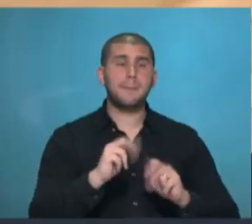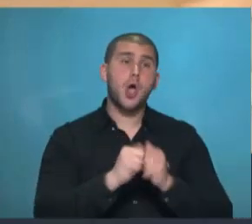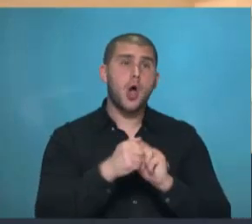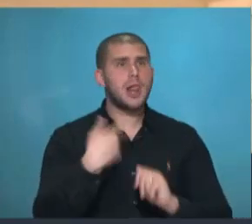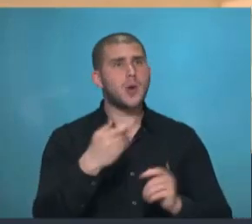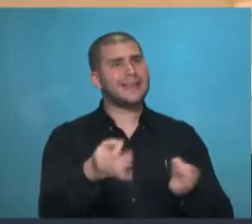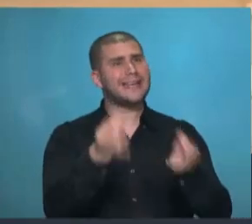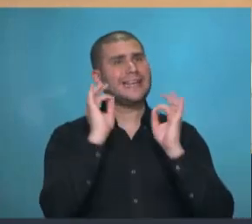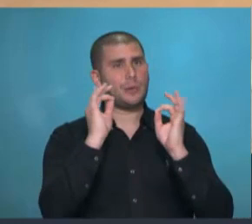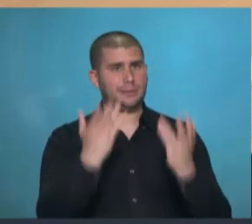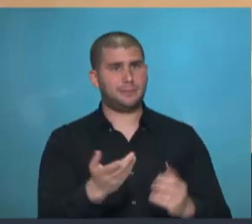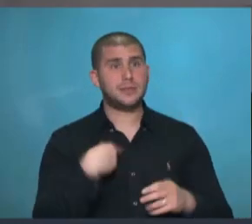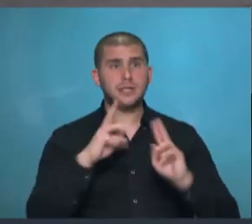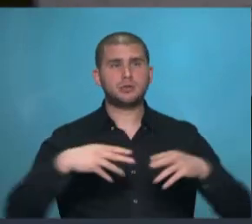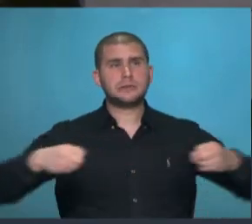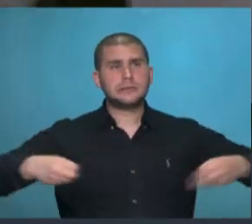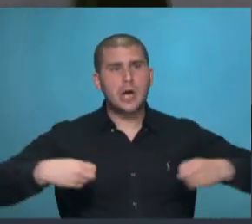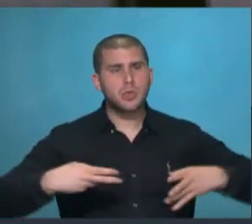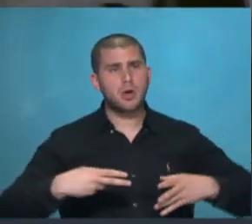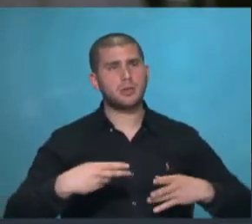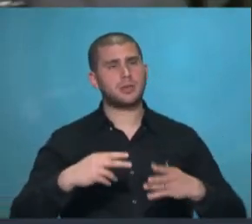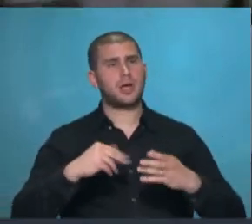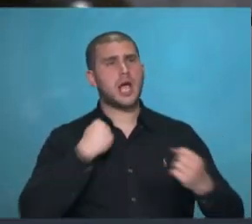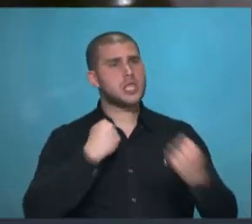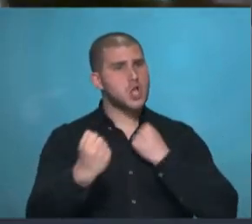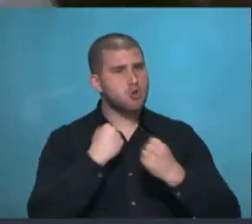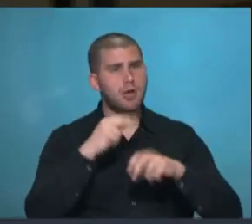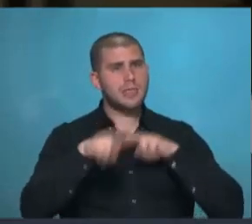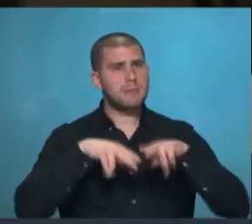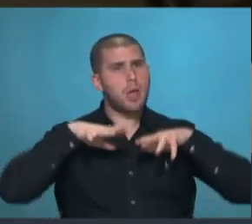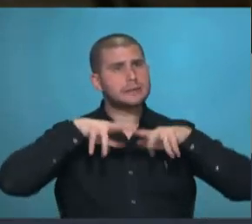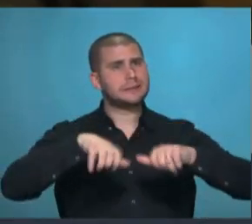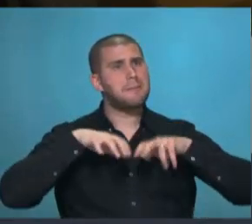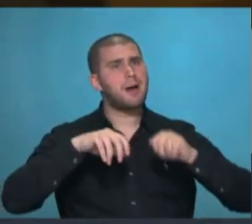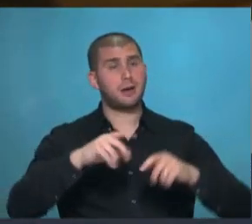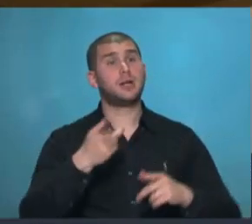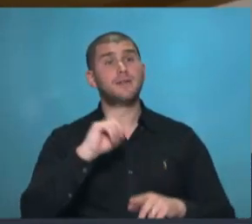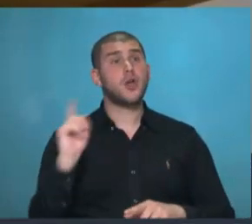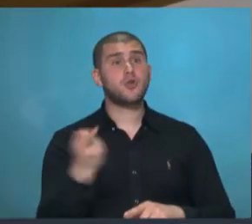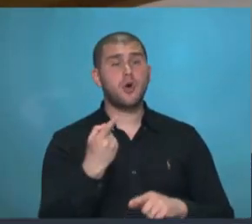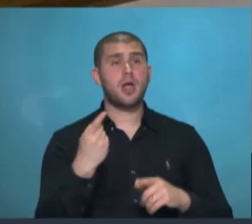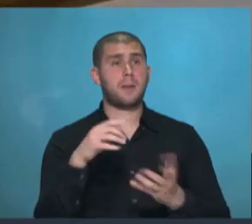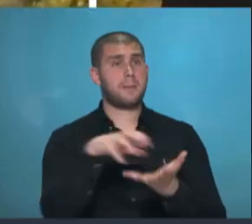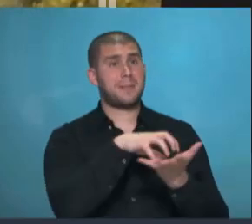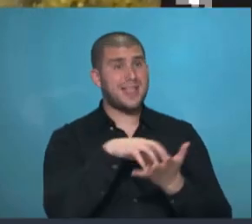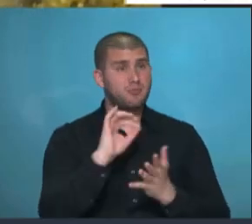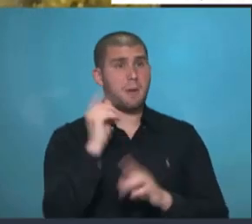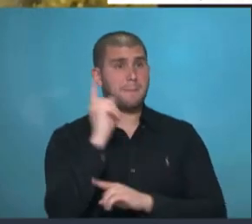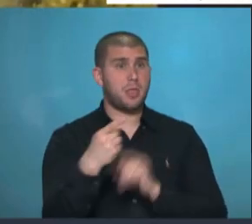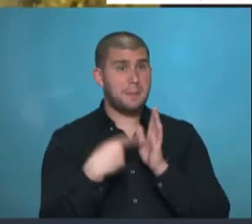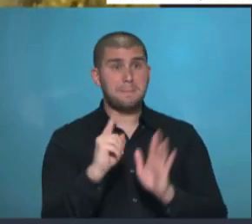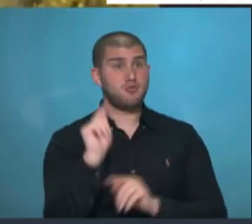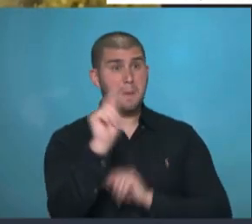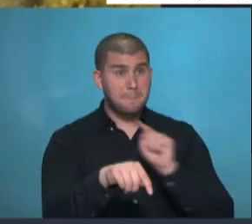להיות ייחודיים. יש לנו סאונות, חדרי כושר, טיפולי ספא, וכל הפסיליטיז שהמלון מציג. מי שמגיע לכאן